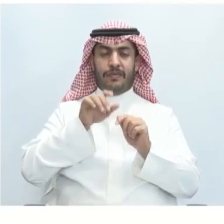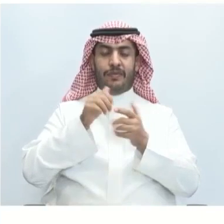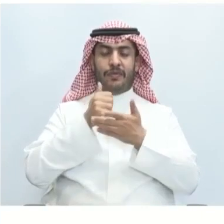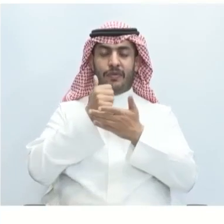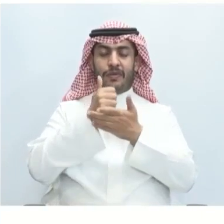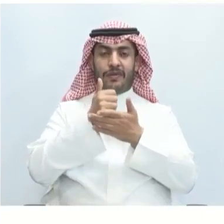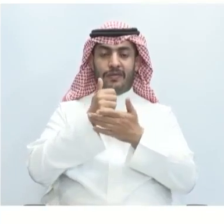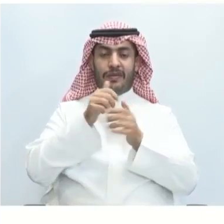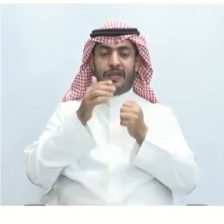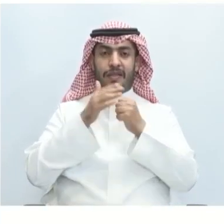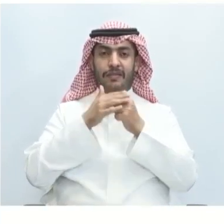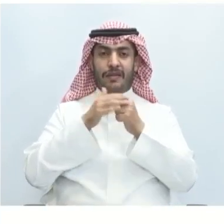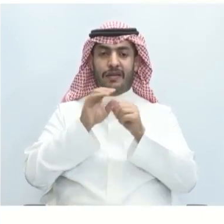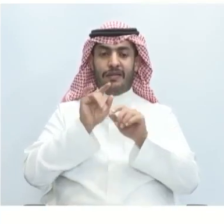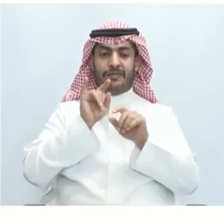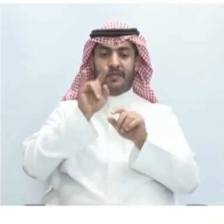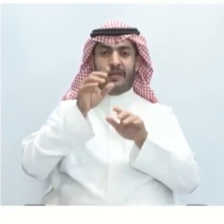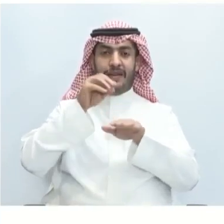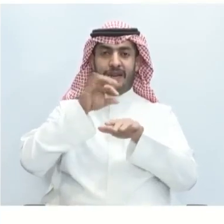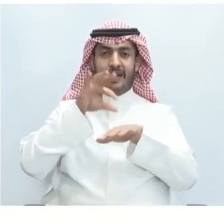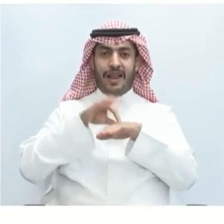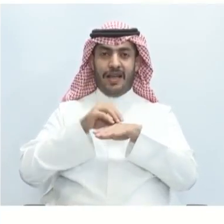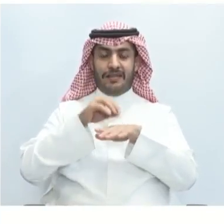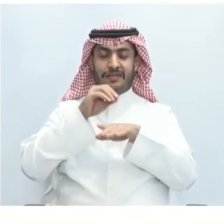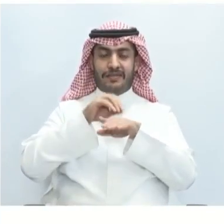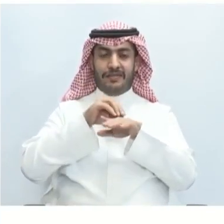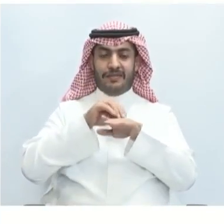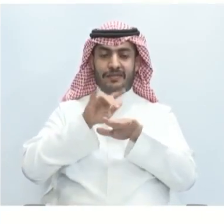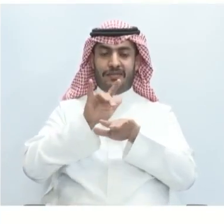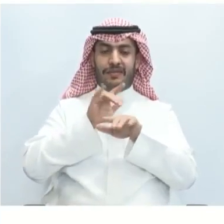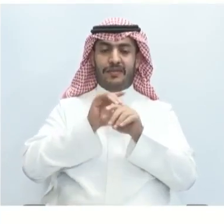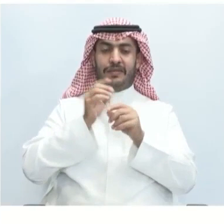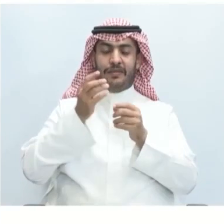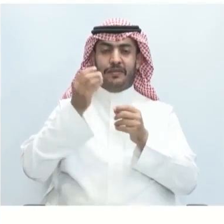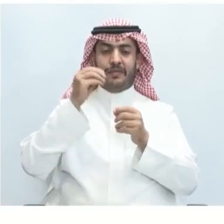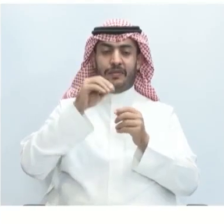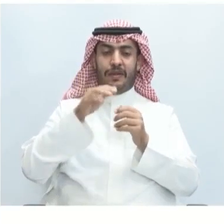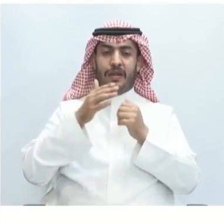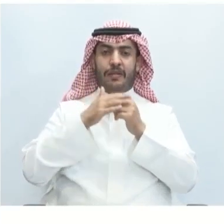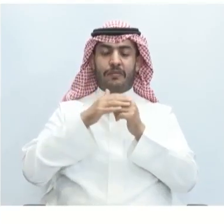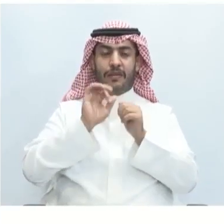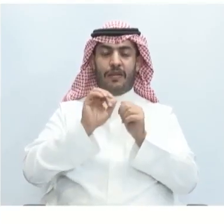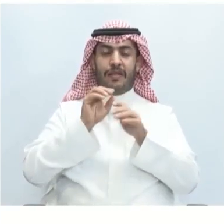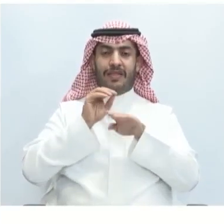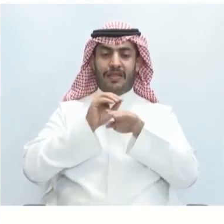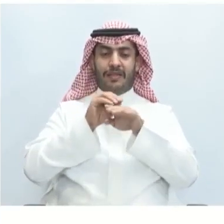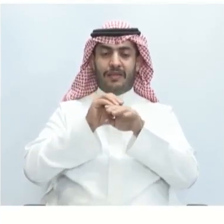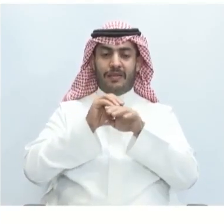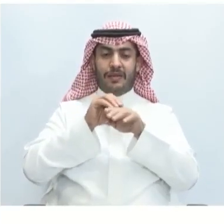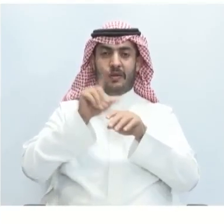تقدم خدمات نقل الركاب الى جانب تقديم الخدمات